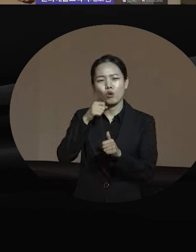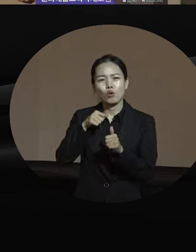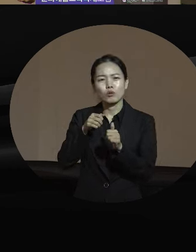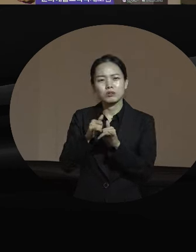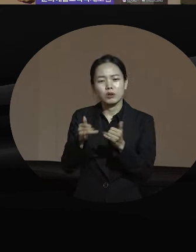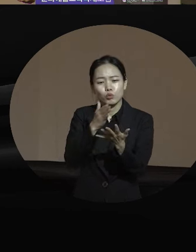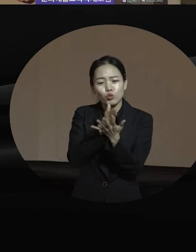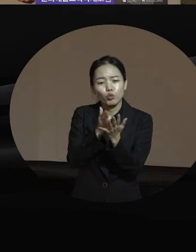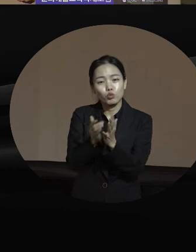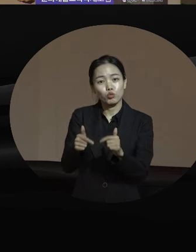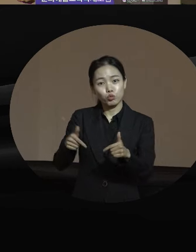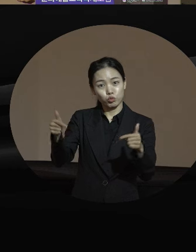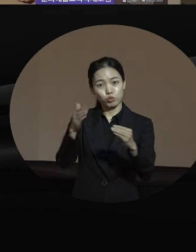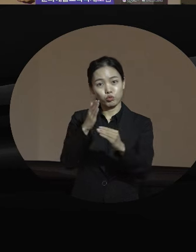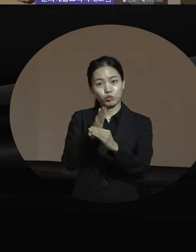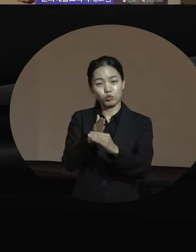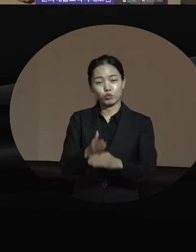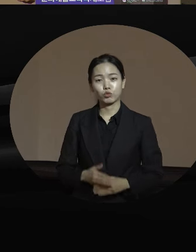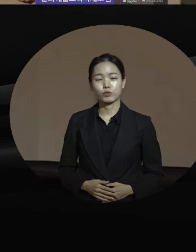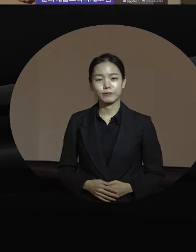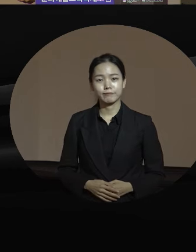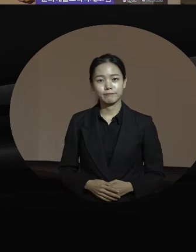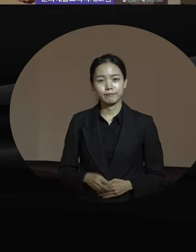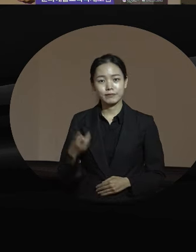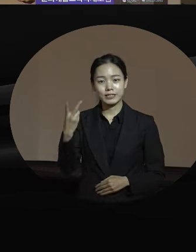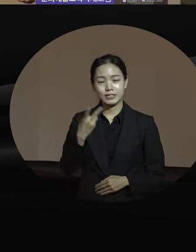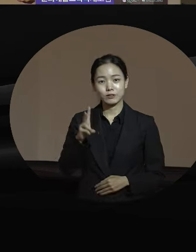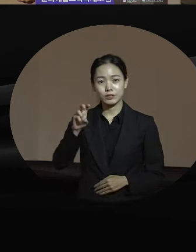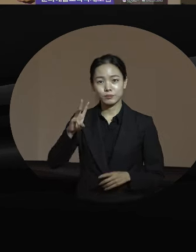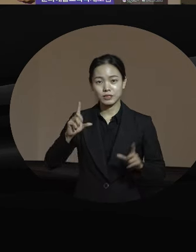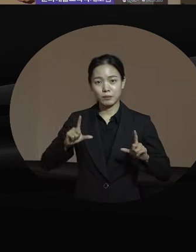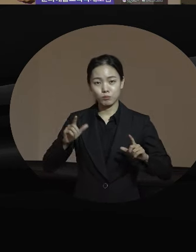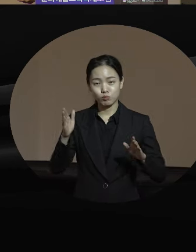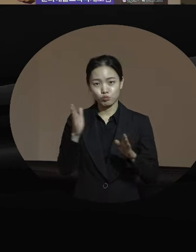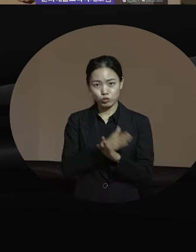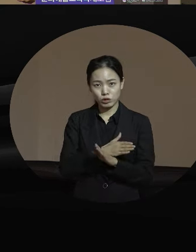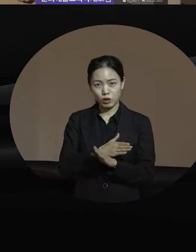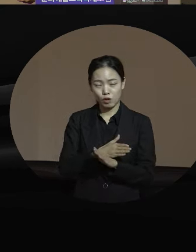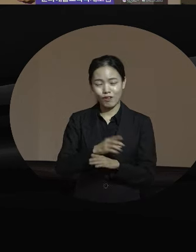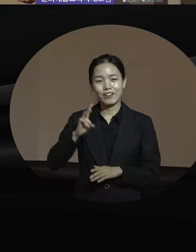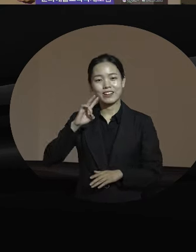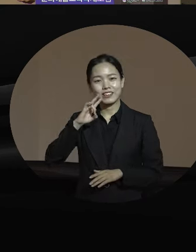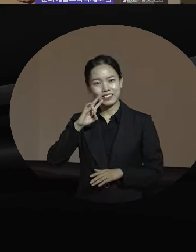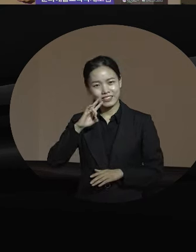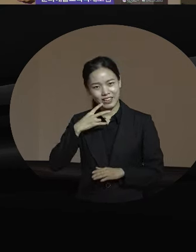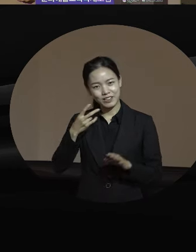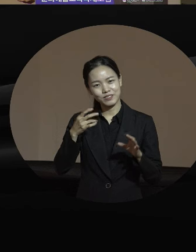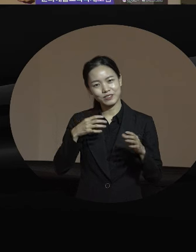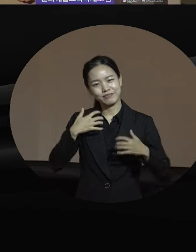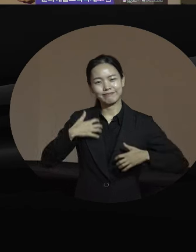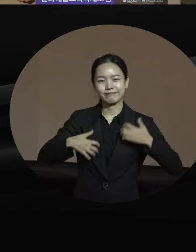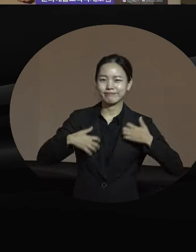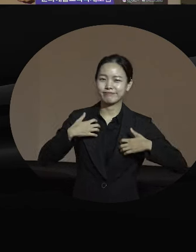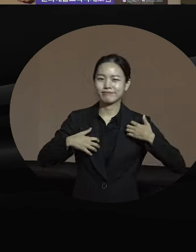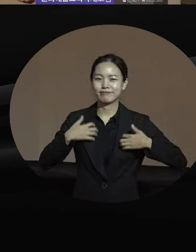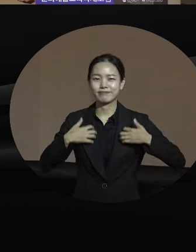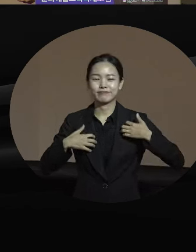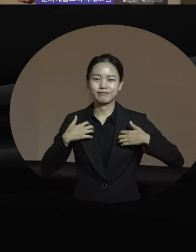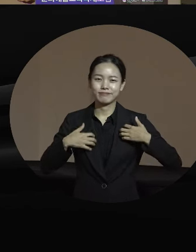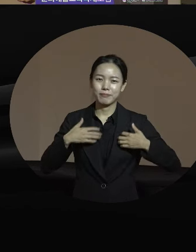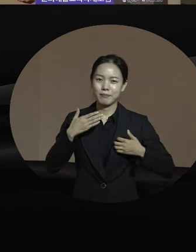넓어지고 있습니다. 그래서 2023년부터 예술을 통해 즐거움을 누린다는 의미의 예술림 사업을